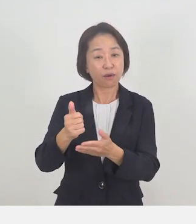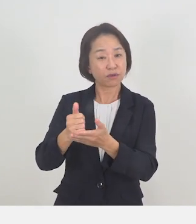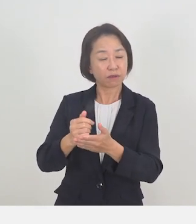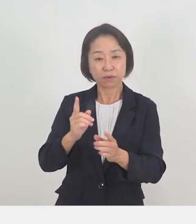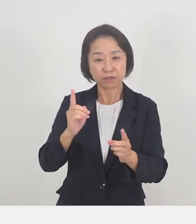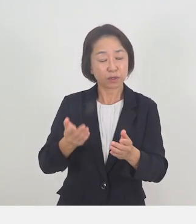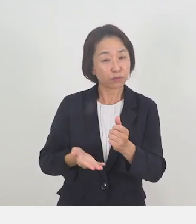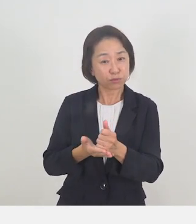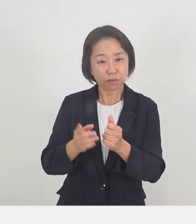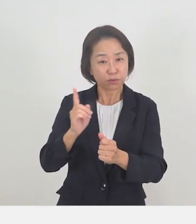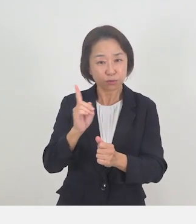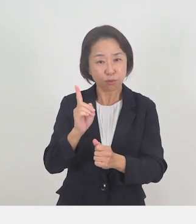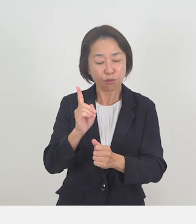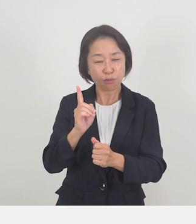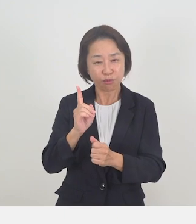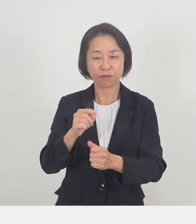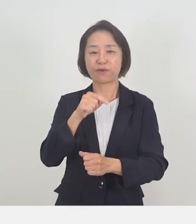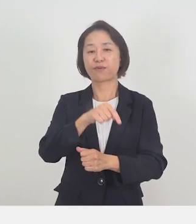か